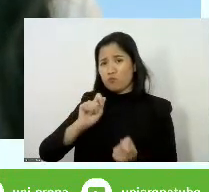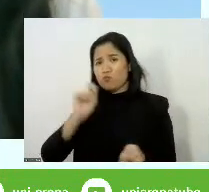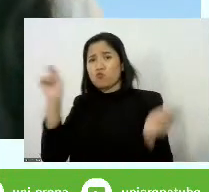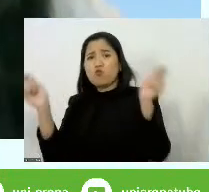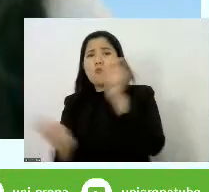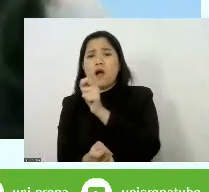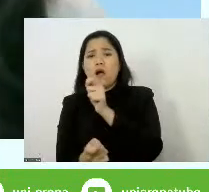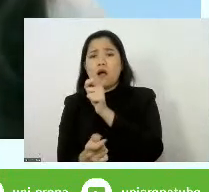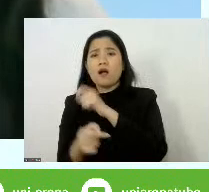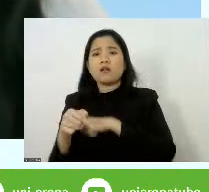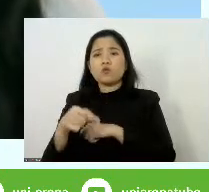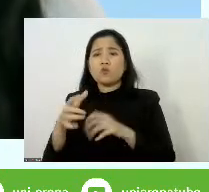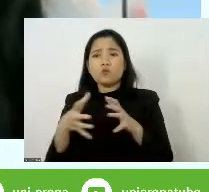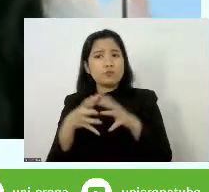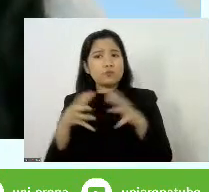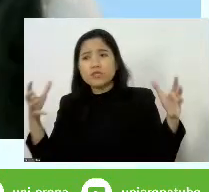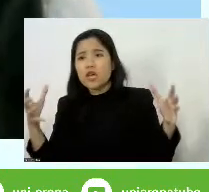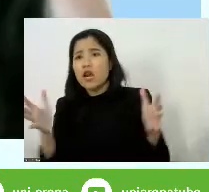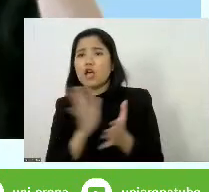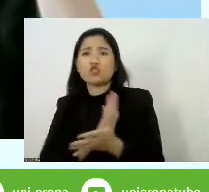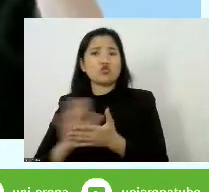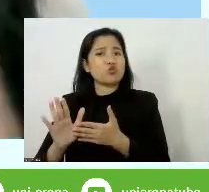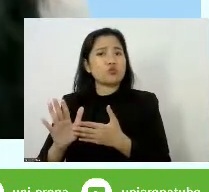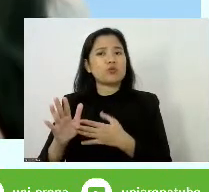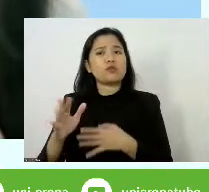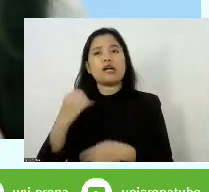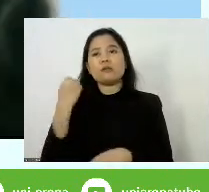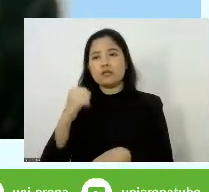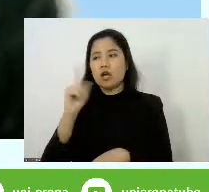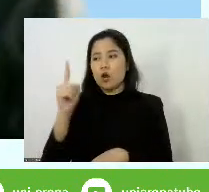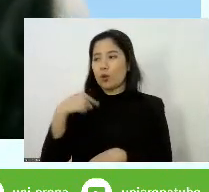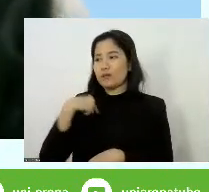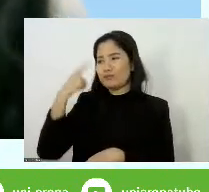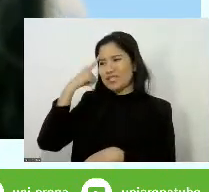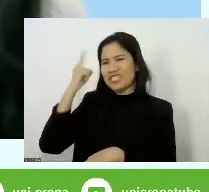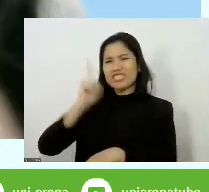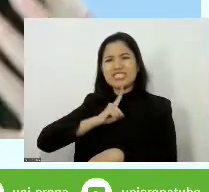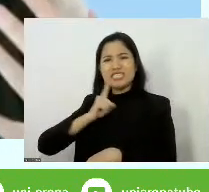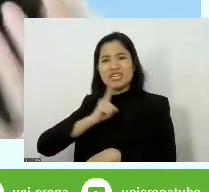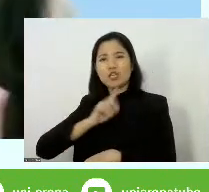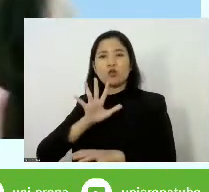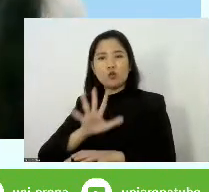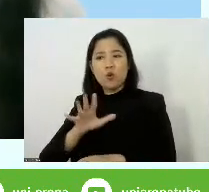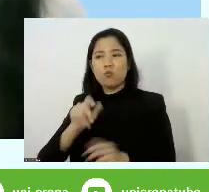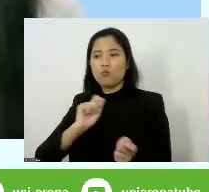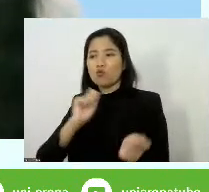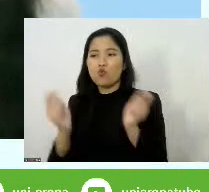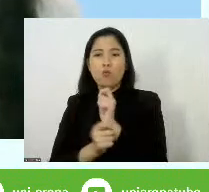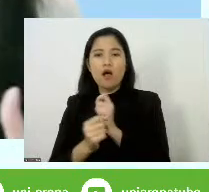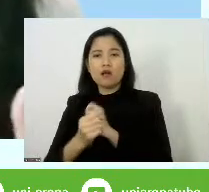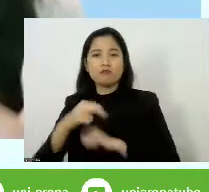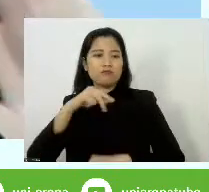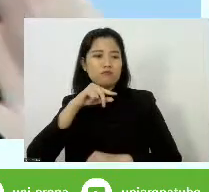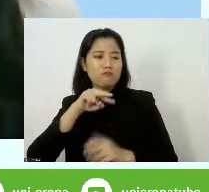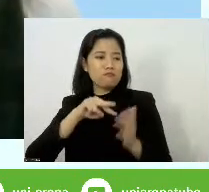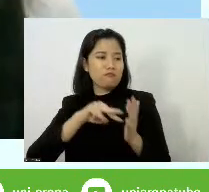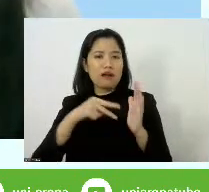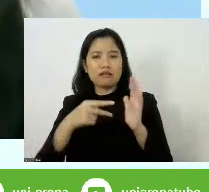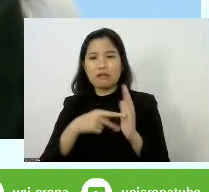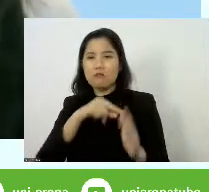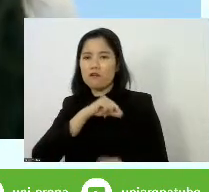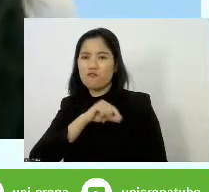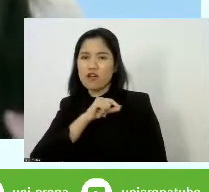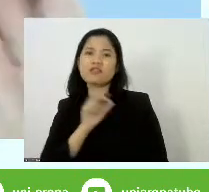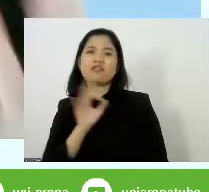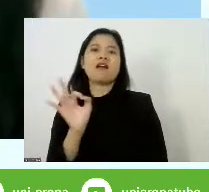apa ya bener-bener besar atau bermakna gitu tolong kita cuma mikirin diri kita sendiri doang perlulah kita mulai misalnya memilah